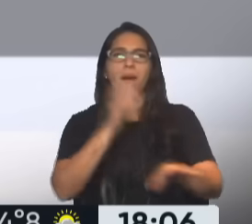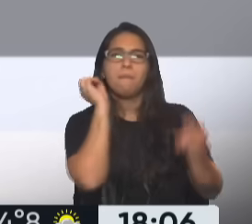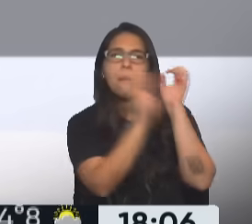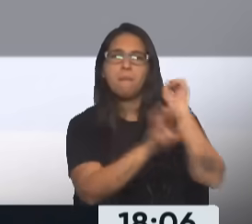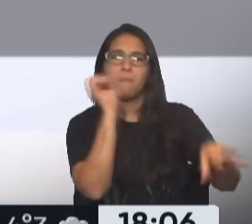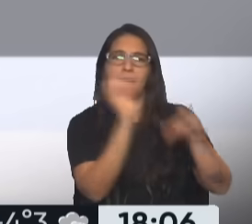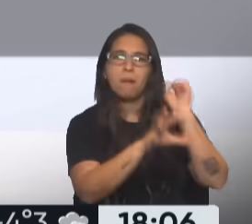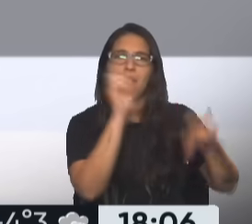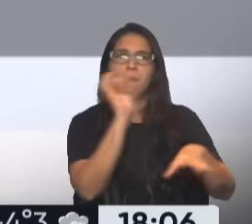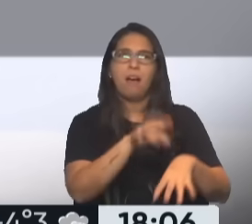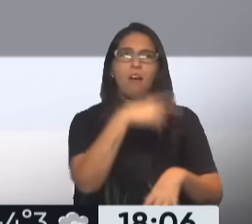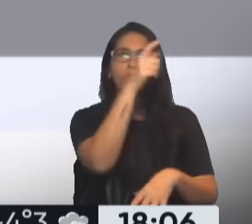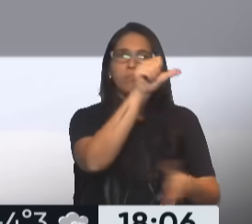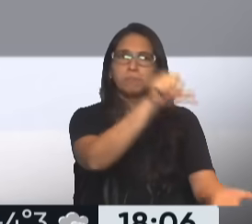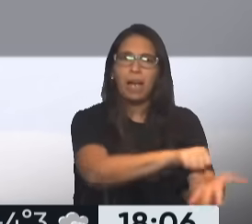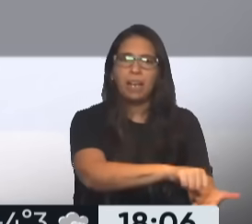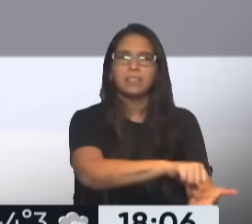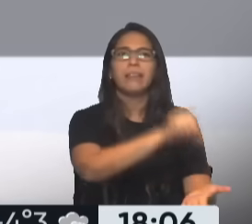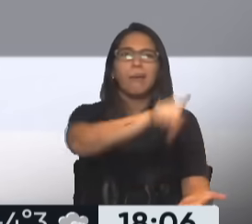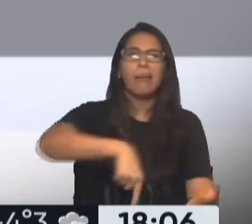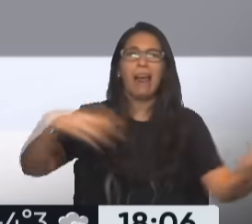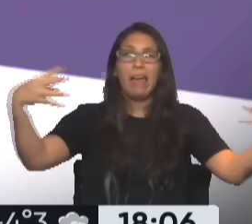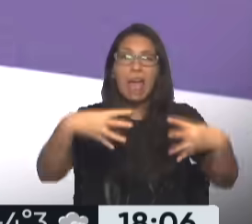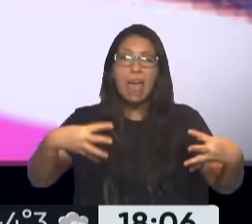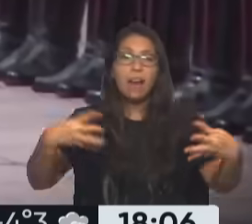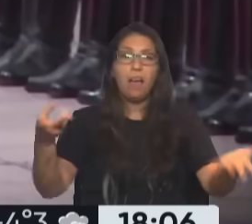锅抹黑第三国。